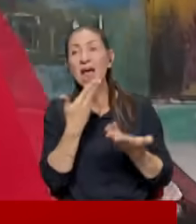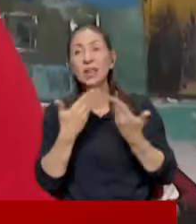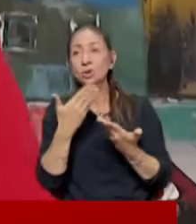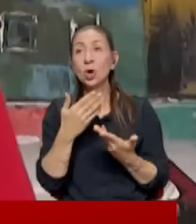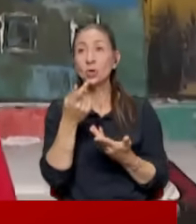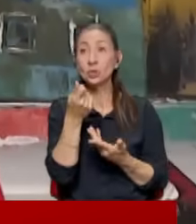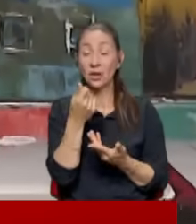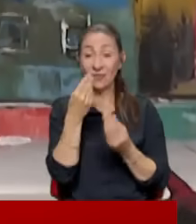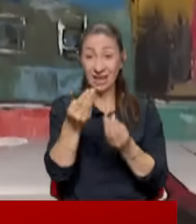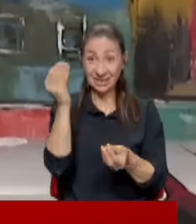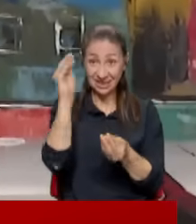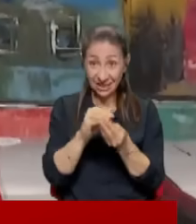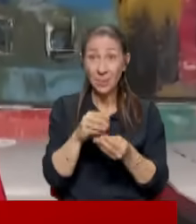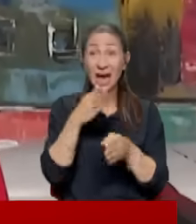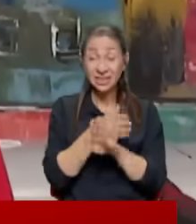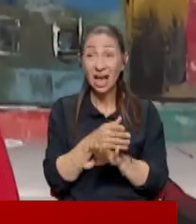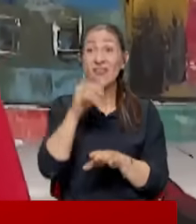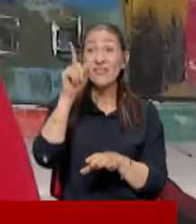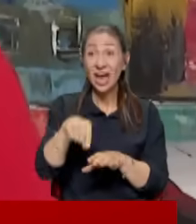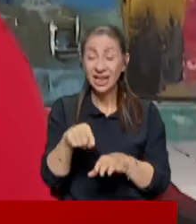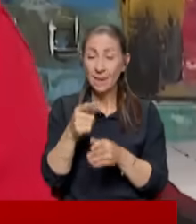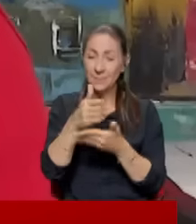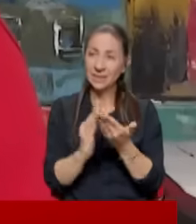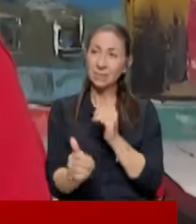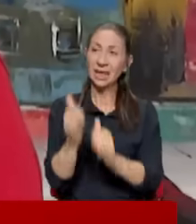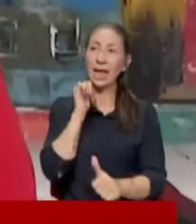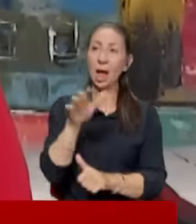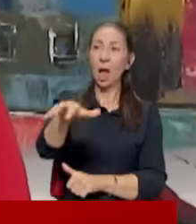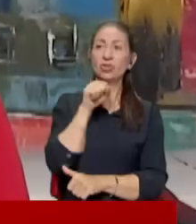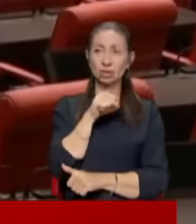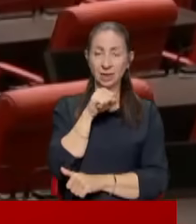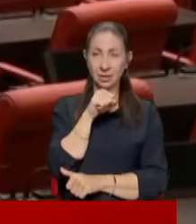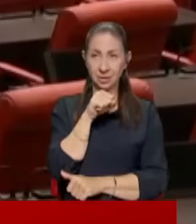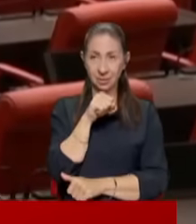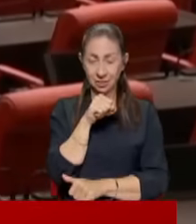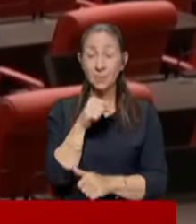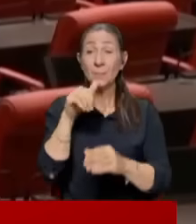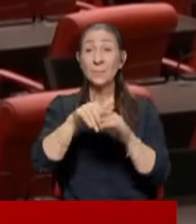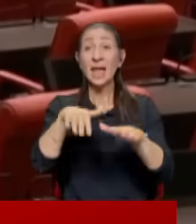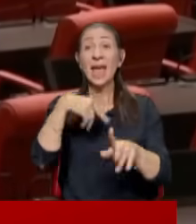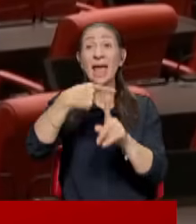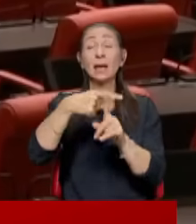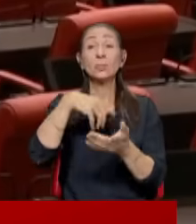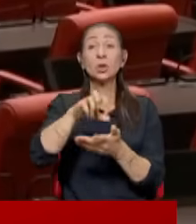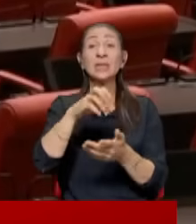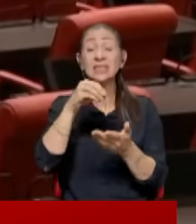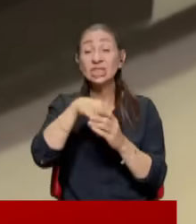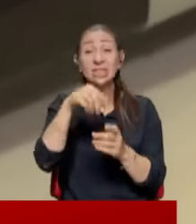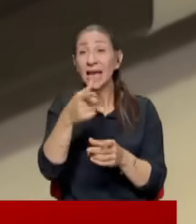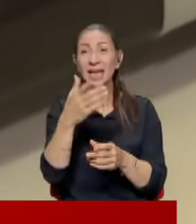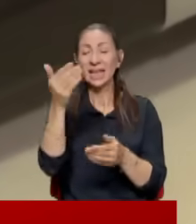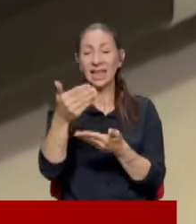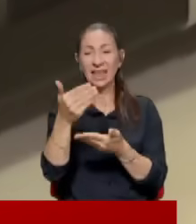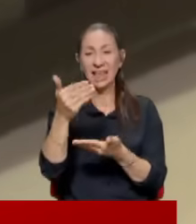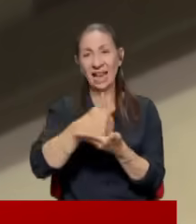ediyor? Ücretlere verilen zamların aslında vergilerle bir kısmının tekrar hazineye döneceğini. Meclise getirilen ek bütçedeki kalemlerden birisi de